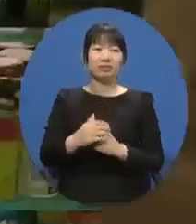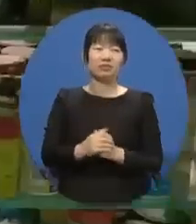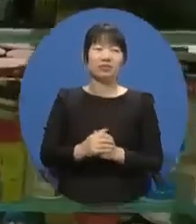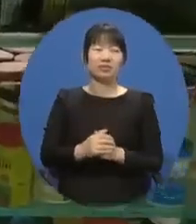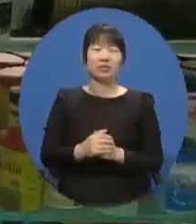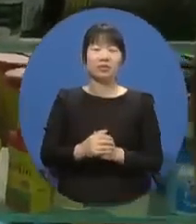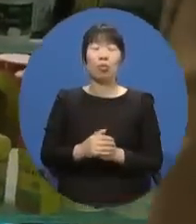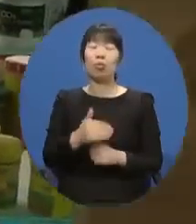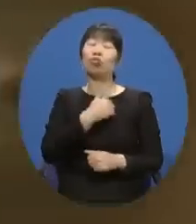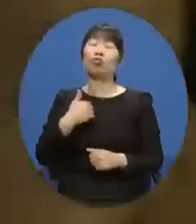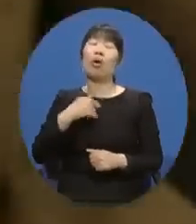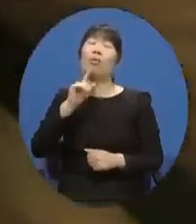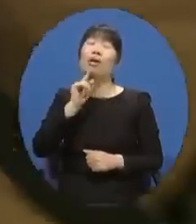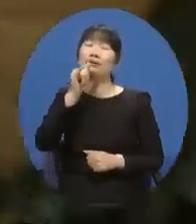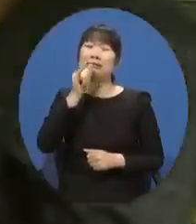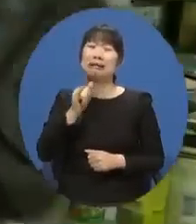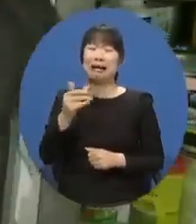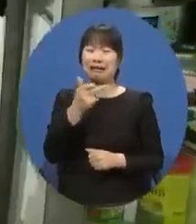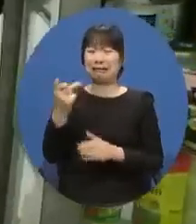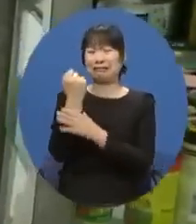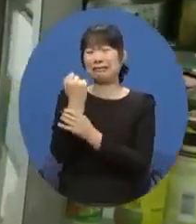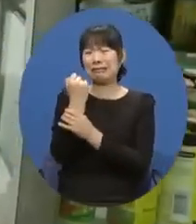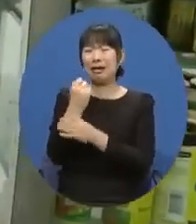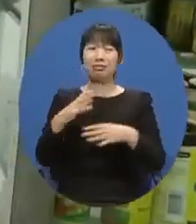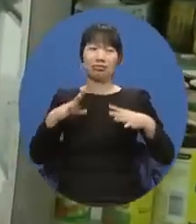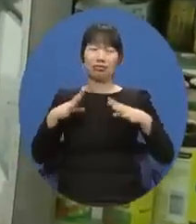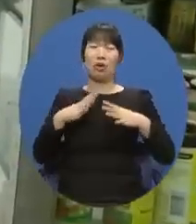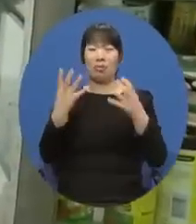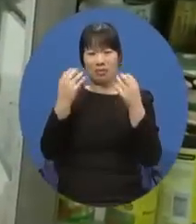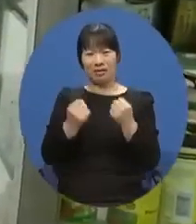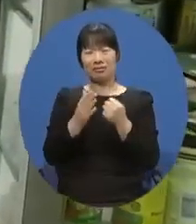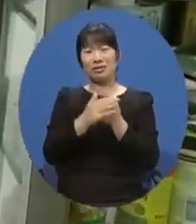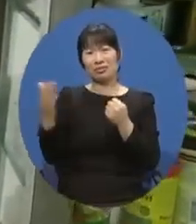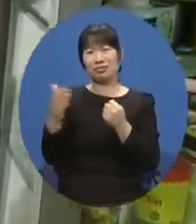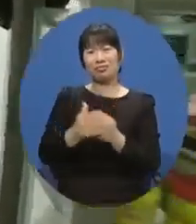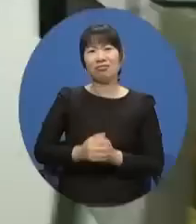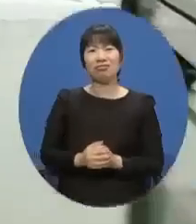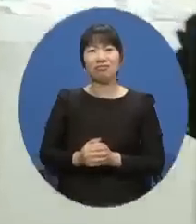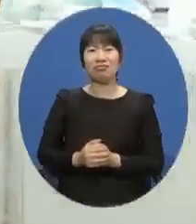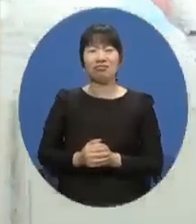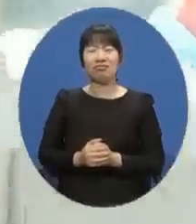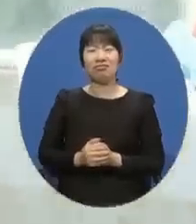큰 소리는 쳤지만 아직 큰 것에 대한 두려움이 많기 때문인데요.